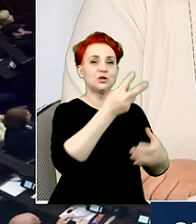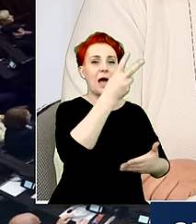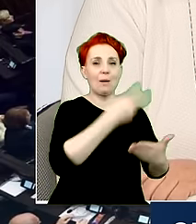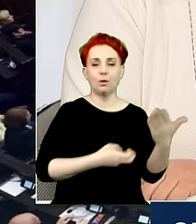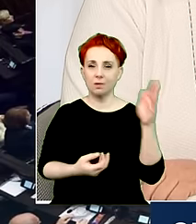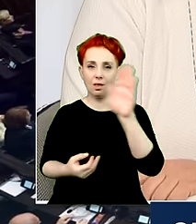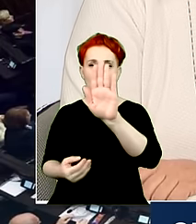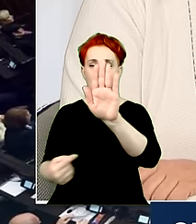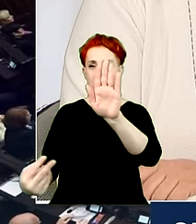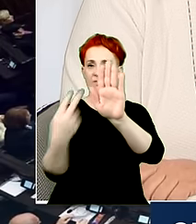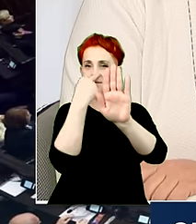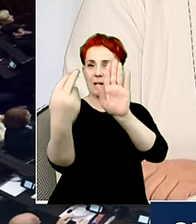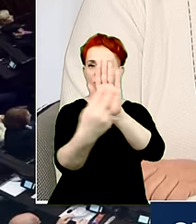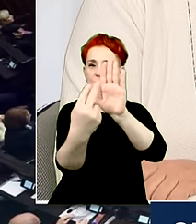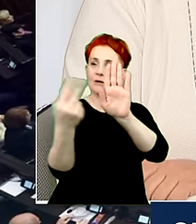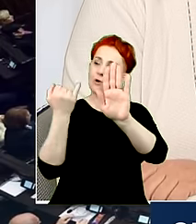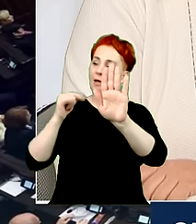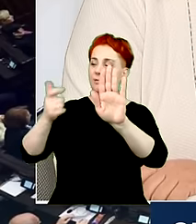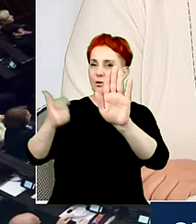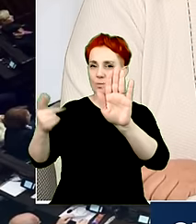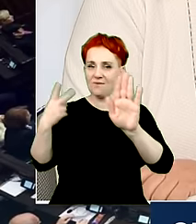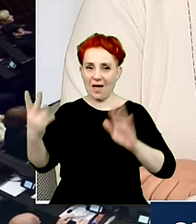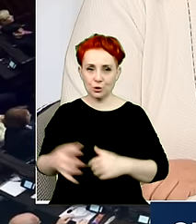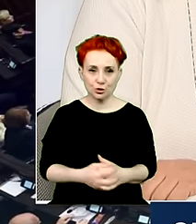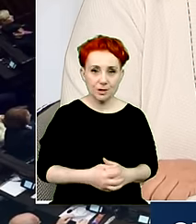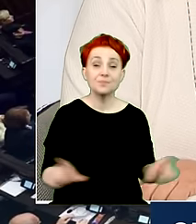jeszcze coś, bo szanowni państwo, kiedy oczy całej